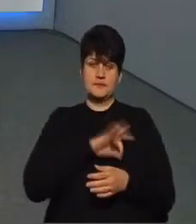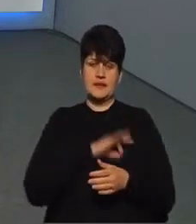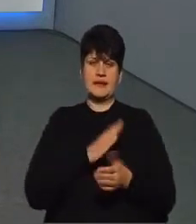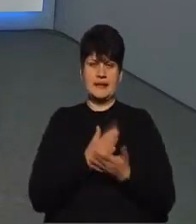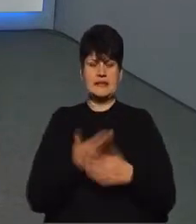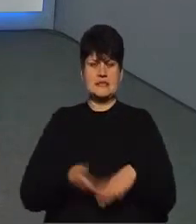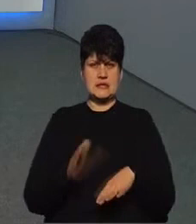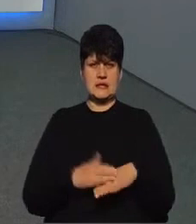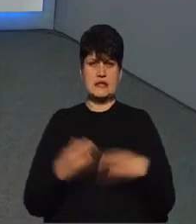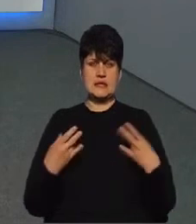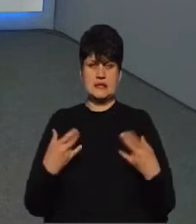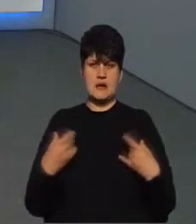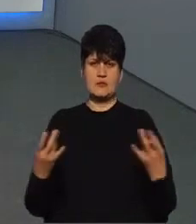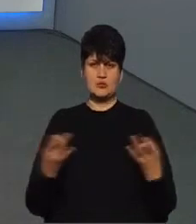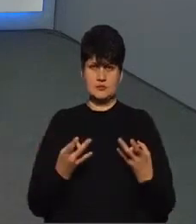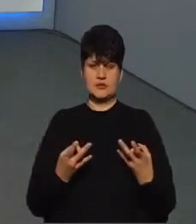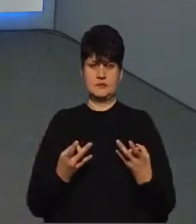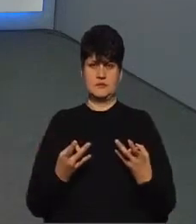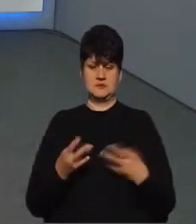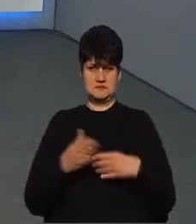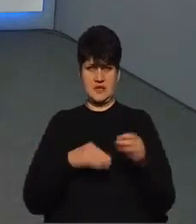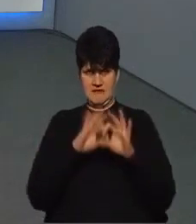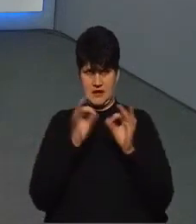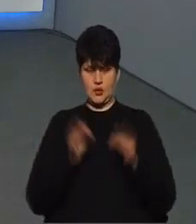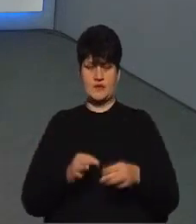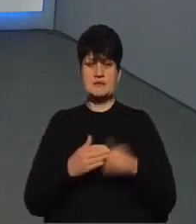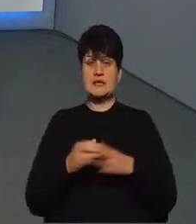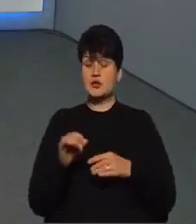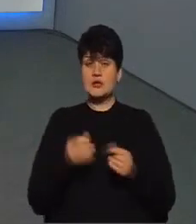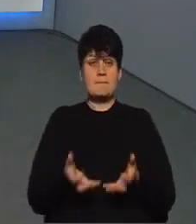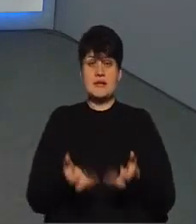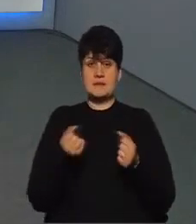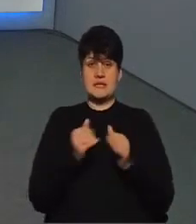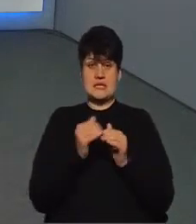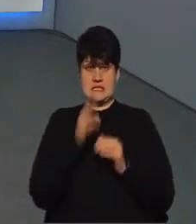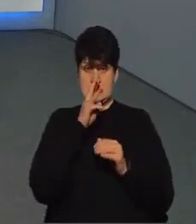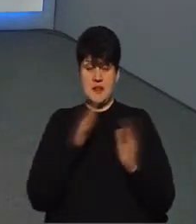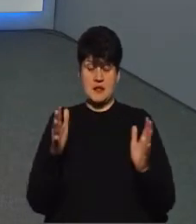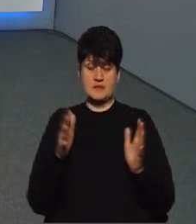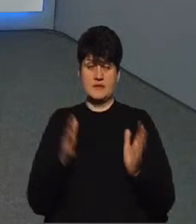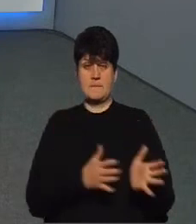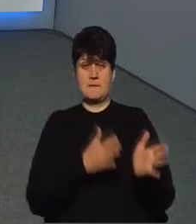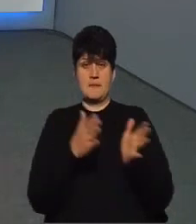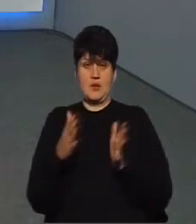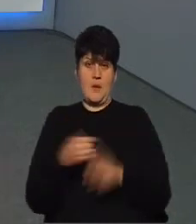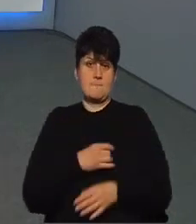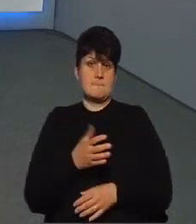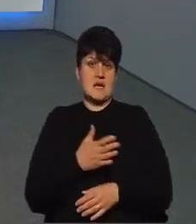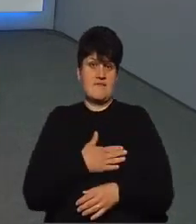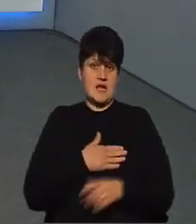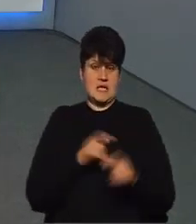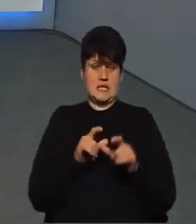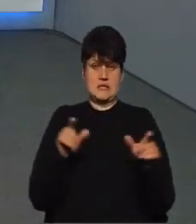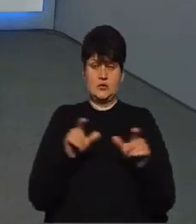потрібні кваліфіковані спеціалісти. Якщо не підтримувати той рівень зарплати, вони, відповідно, переходять до якихось приватних структур, де зарплату